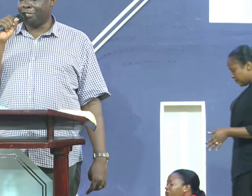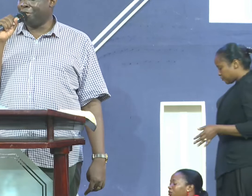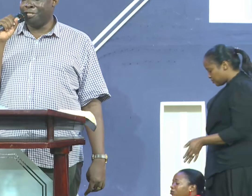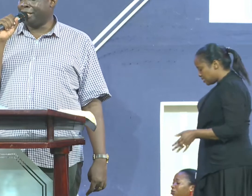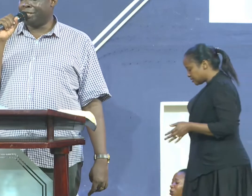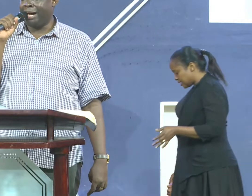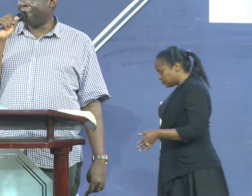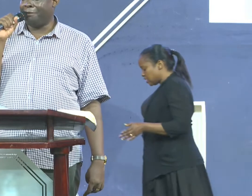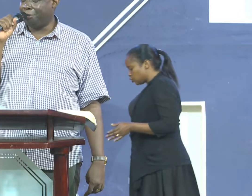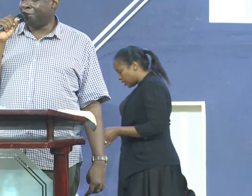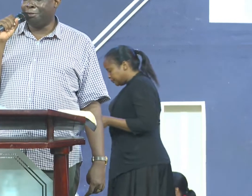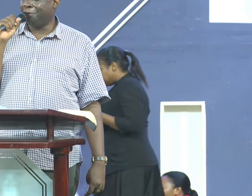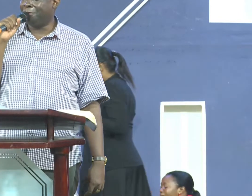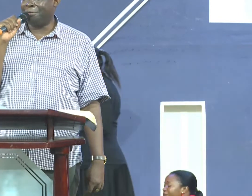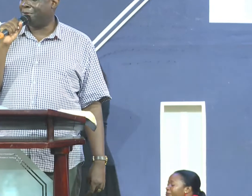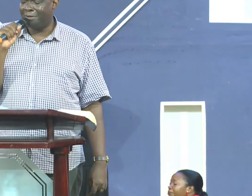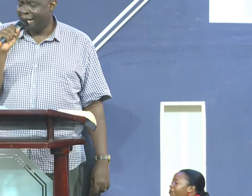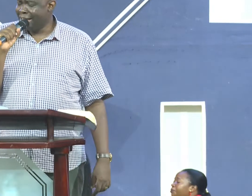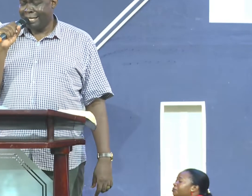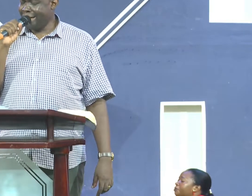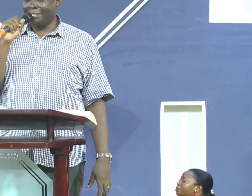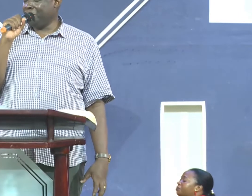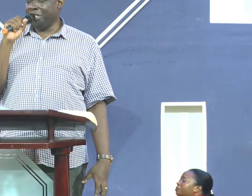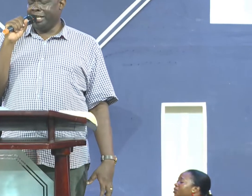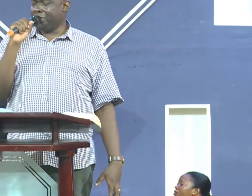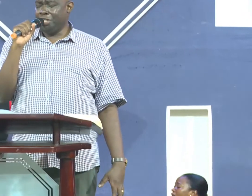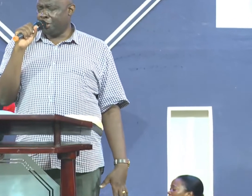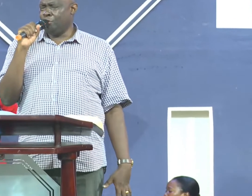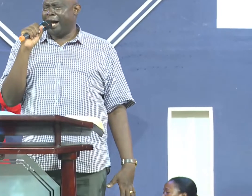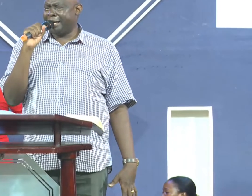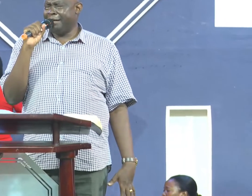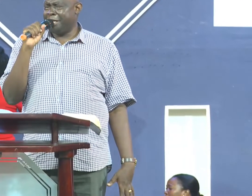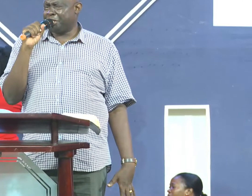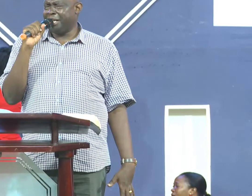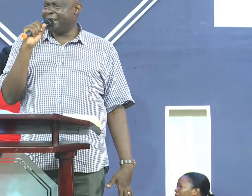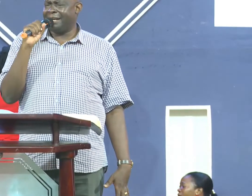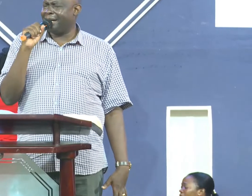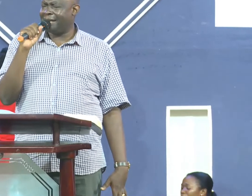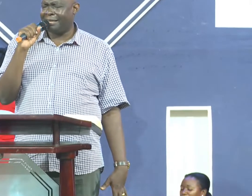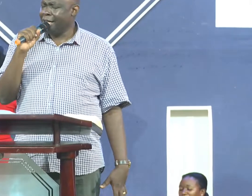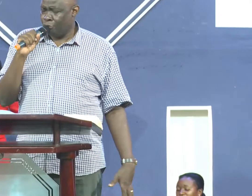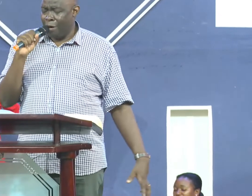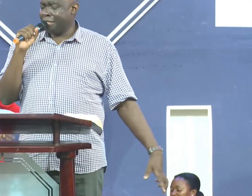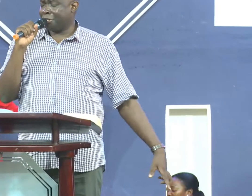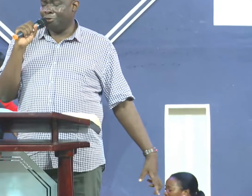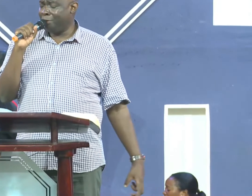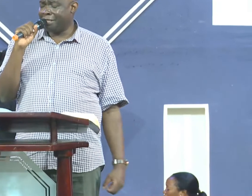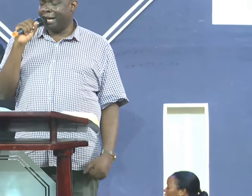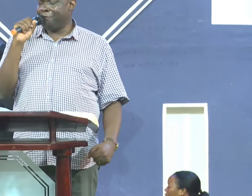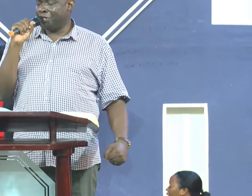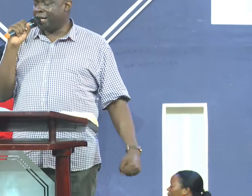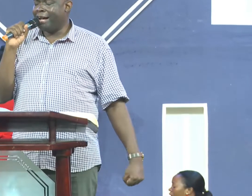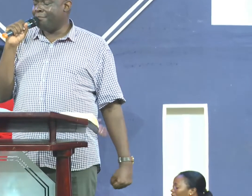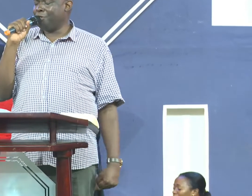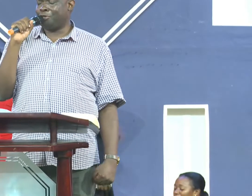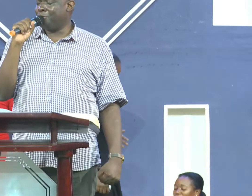na buli kirooto ekyava mu ggulu nga kiri ng'ekiyitiddwako ebiseera wasuubiza